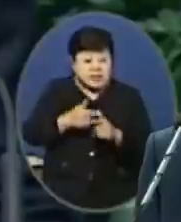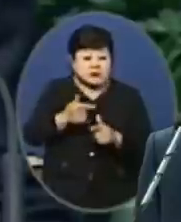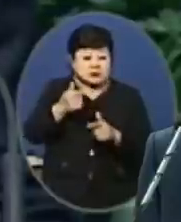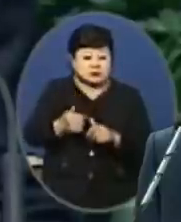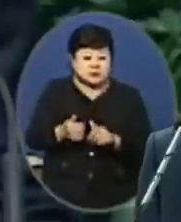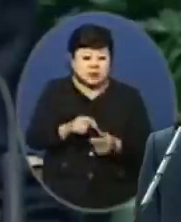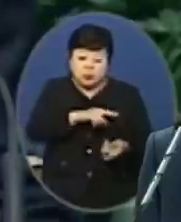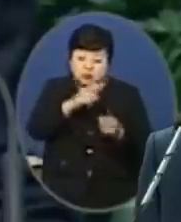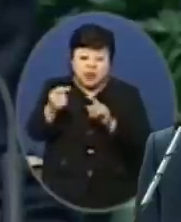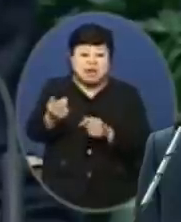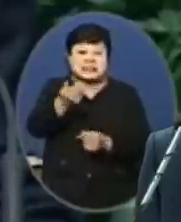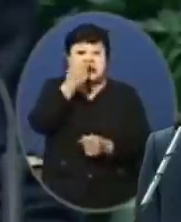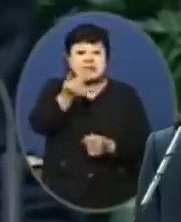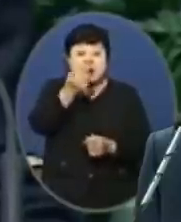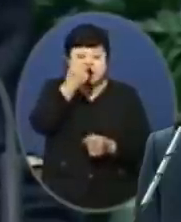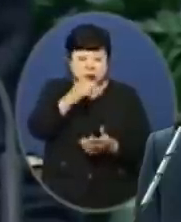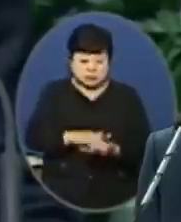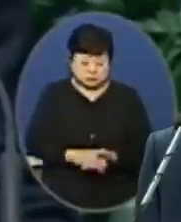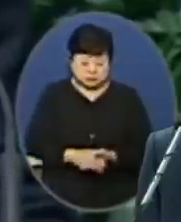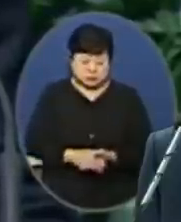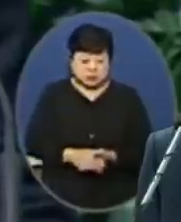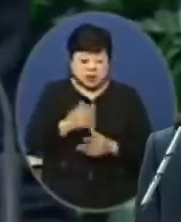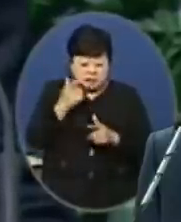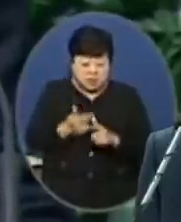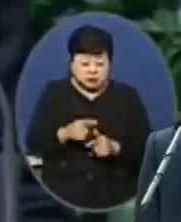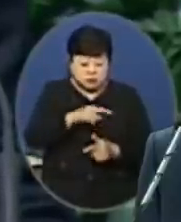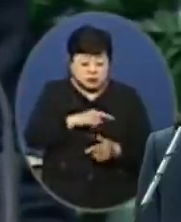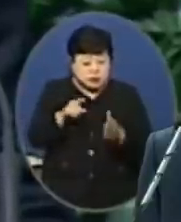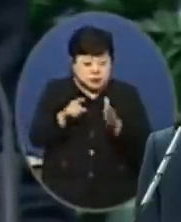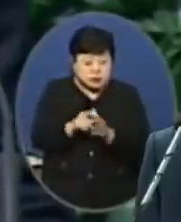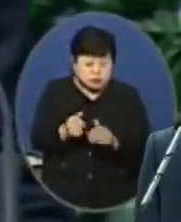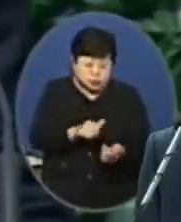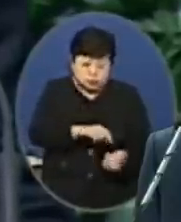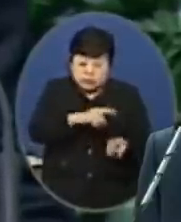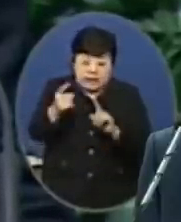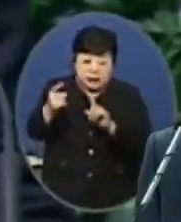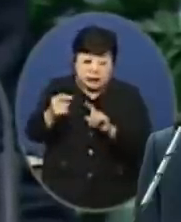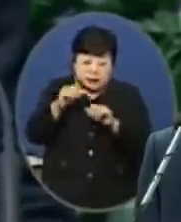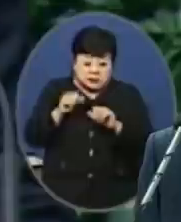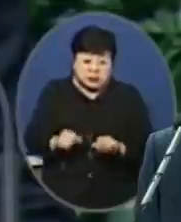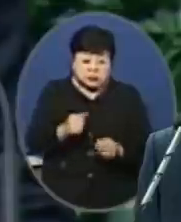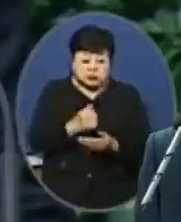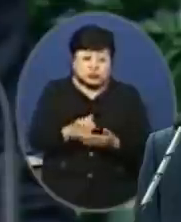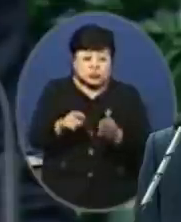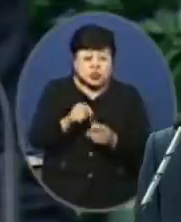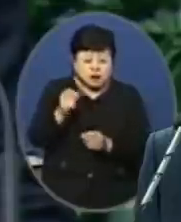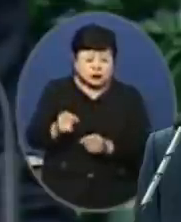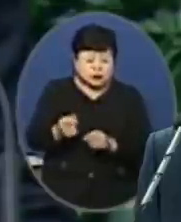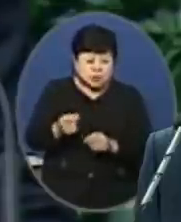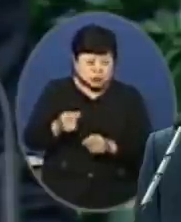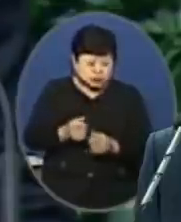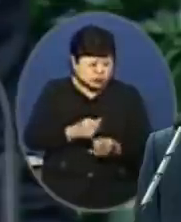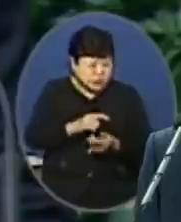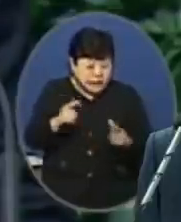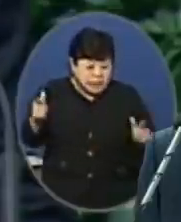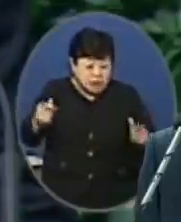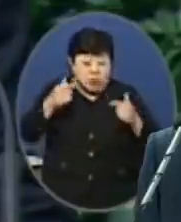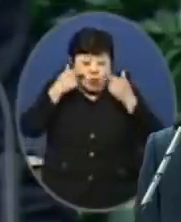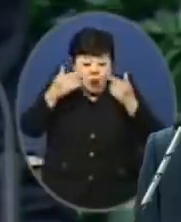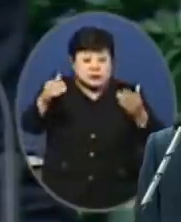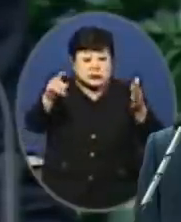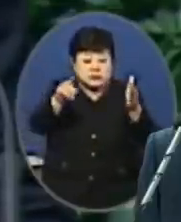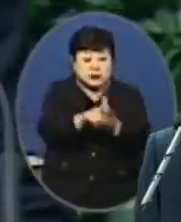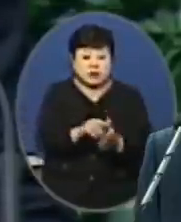예수님은 부활이요 생명이요, 예수님을 믿는 자는 죽어도 살겠고 살아서 주를 믿는 자는 영원히 죽음을 보지 않을 것은 확실한